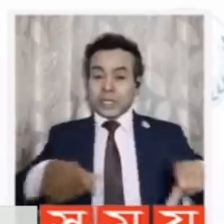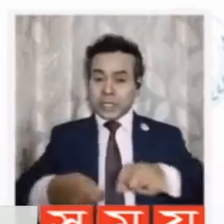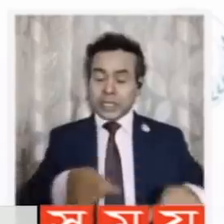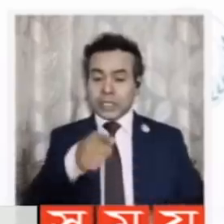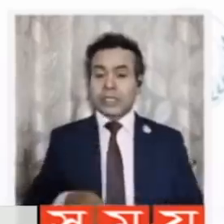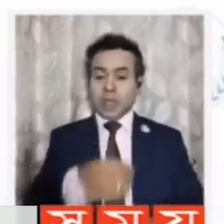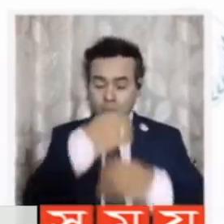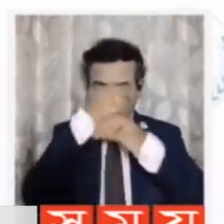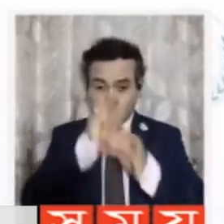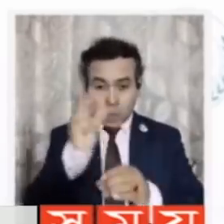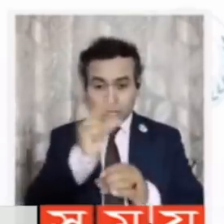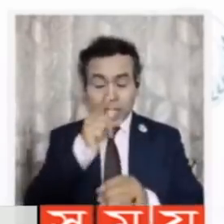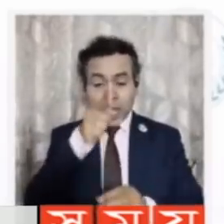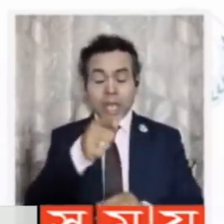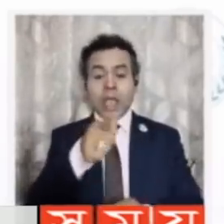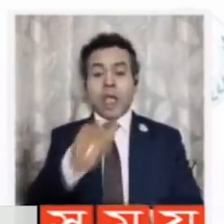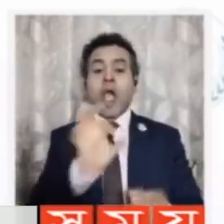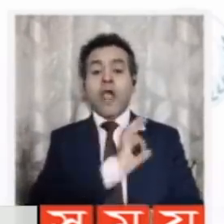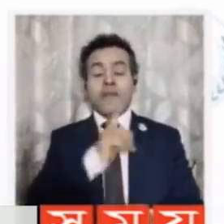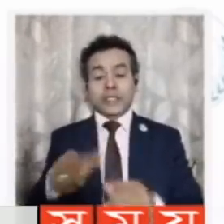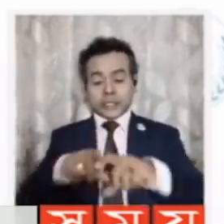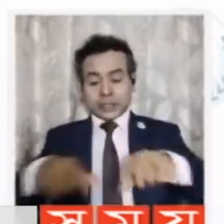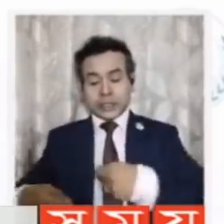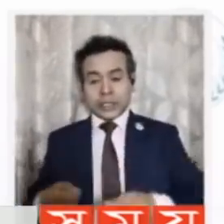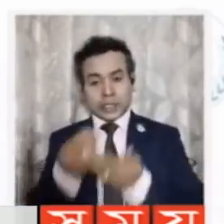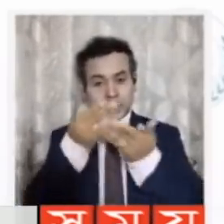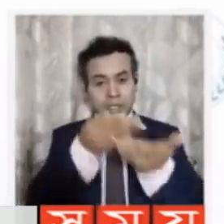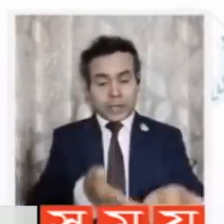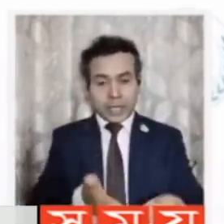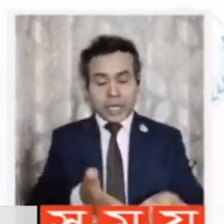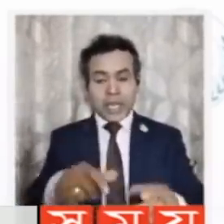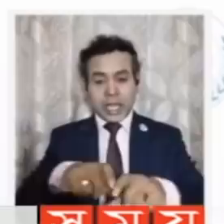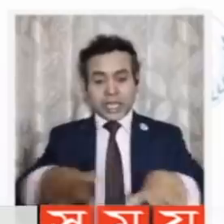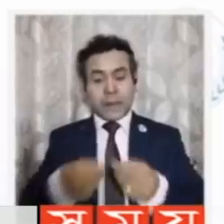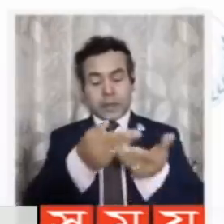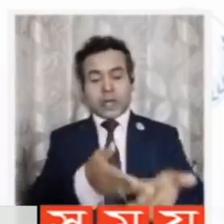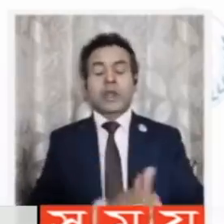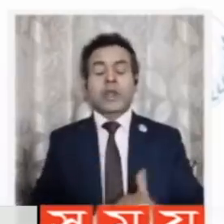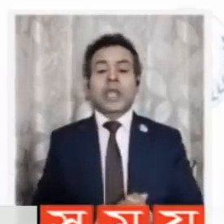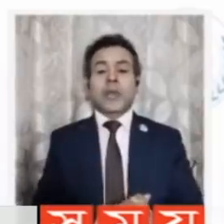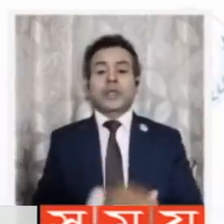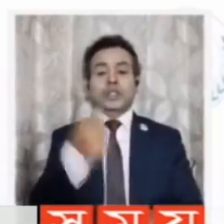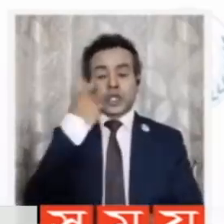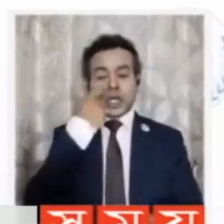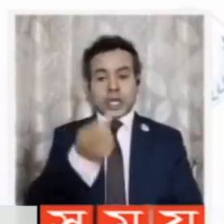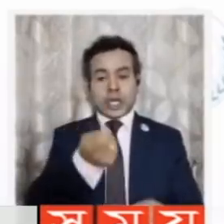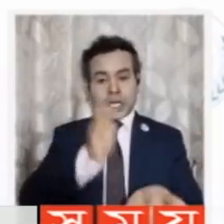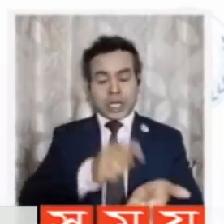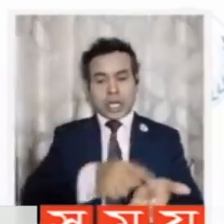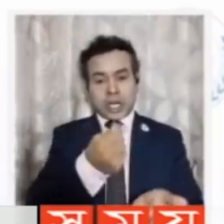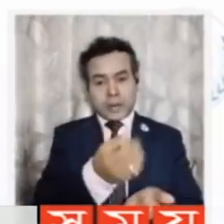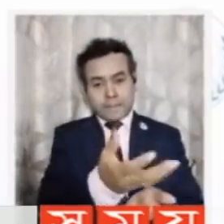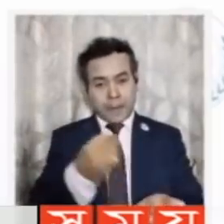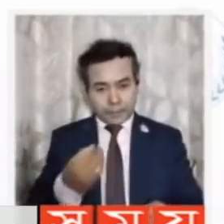সেই পরীক্ষাগারে হস্তান্তর করবেন এবং ক্যাশ মেমোর মাধ্যমে এই অর্থ অবশ্যই লেনদেন হবে এবং